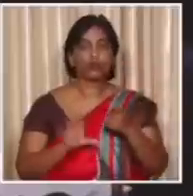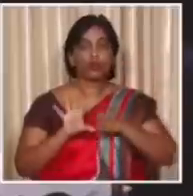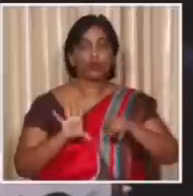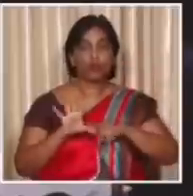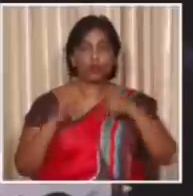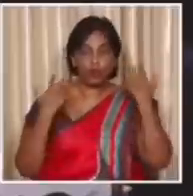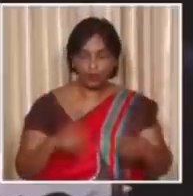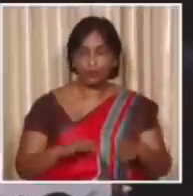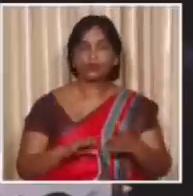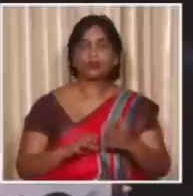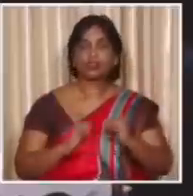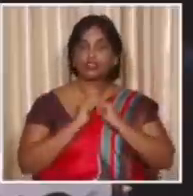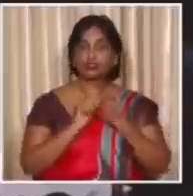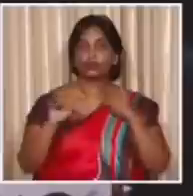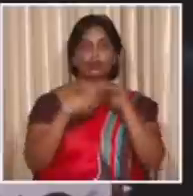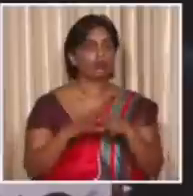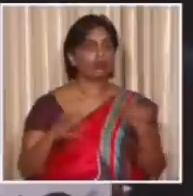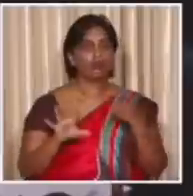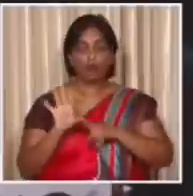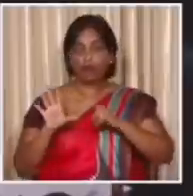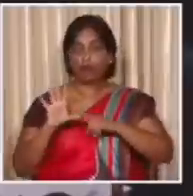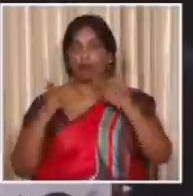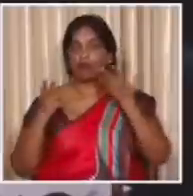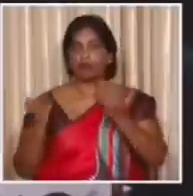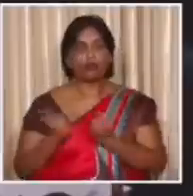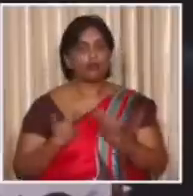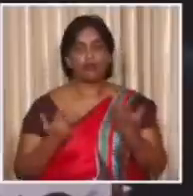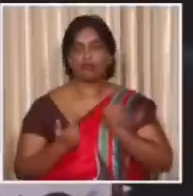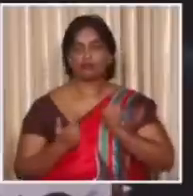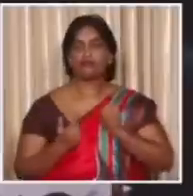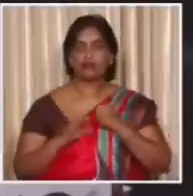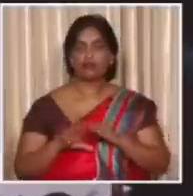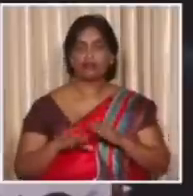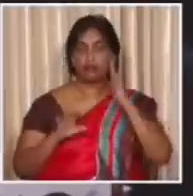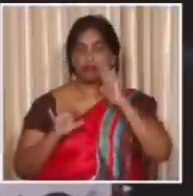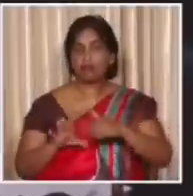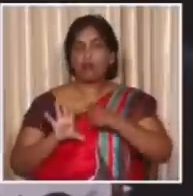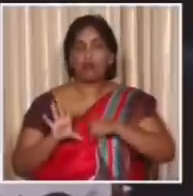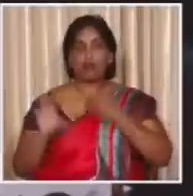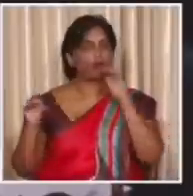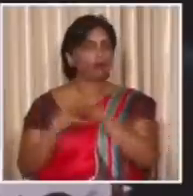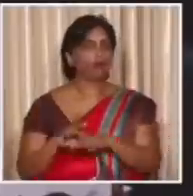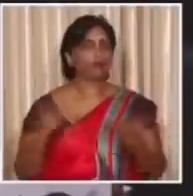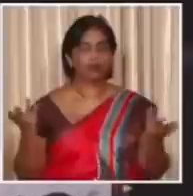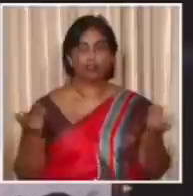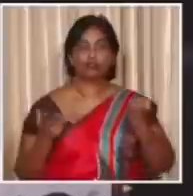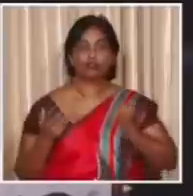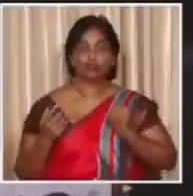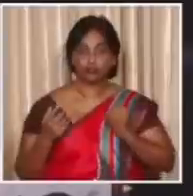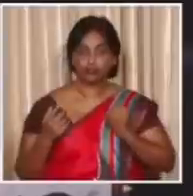පුහුණුවෙන් පසුව රැකියාවට අවිල නැහැ සීමා වාසික පුහුණුව වරන් නැහැ සීමා වාසික පුහුණුවට අවිල නැහැ